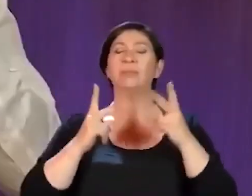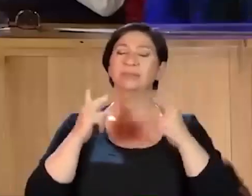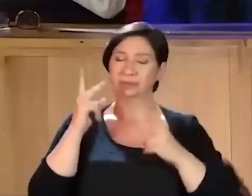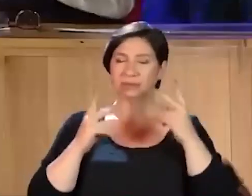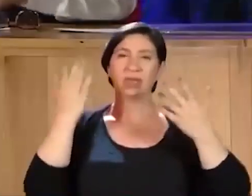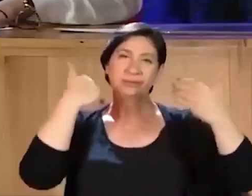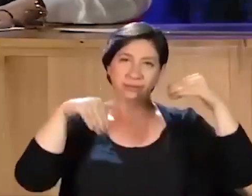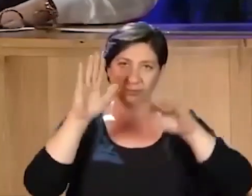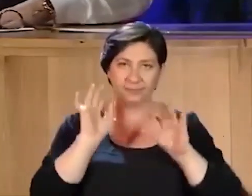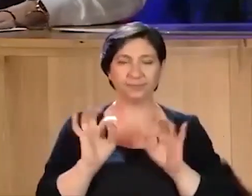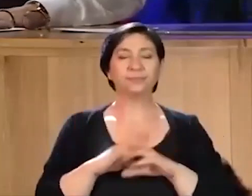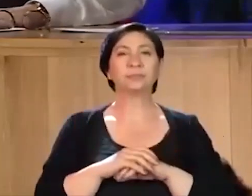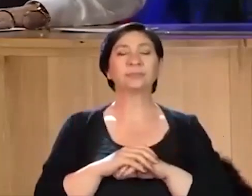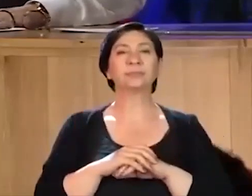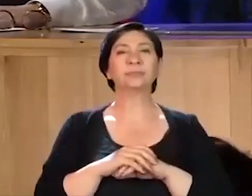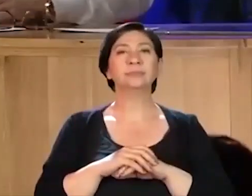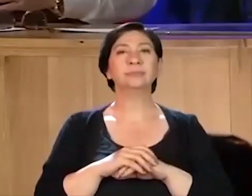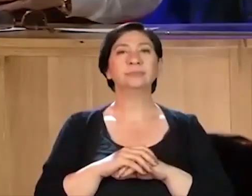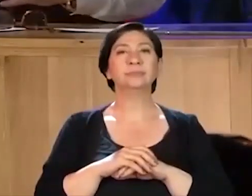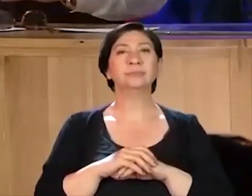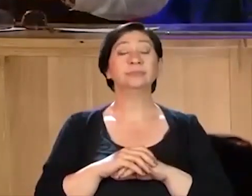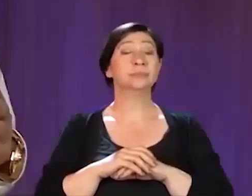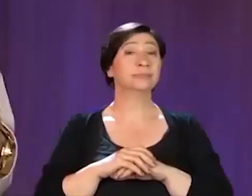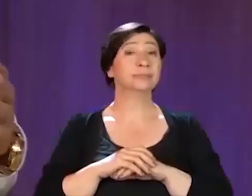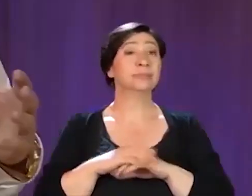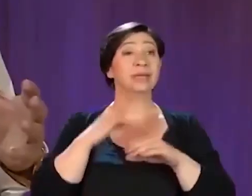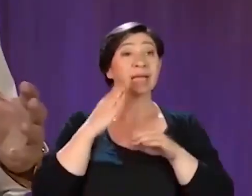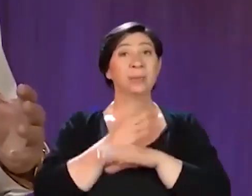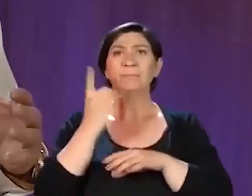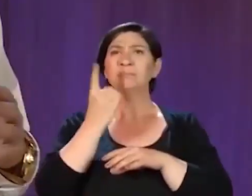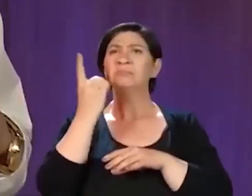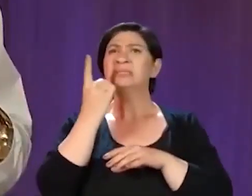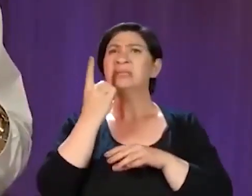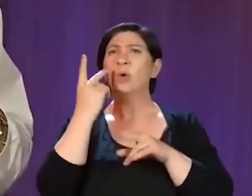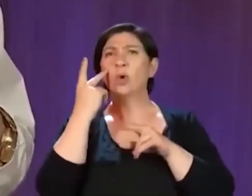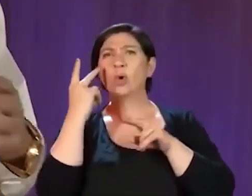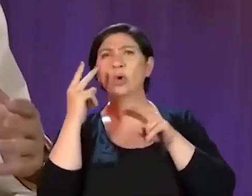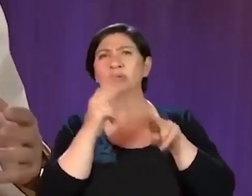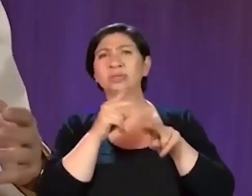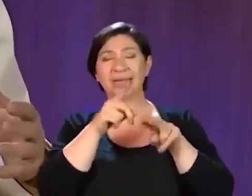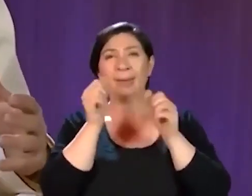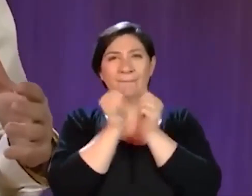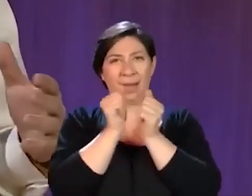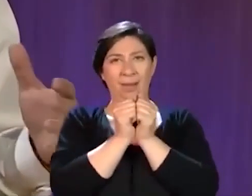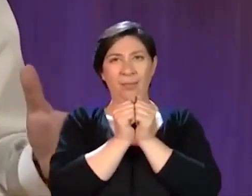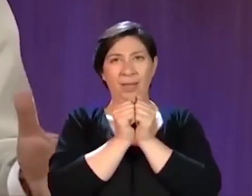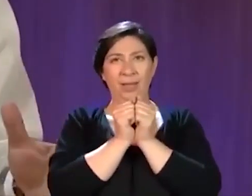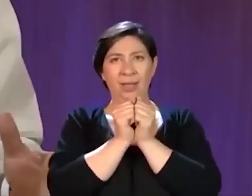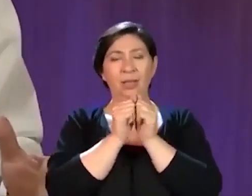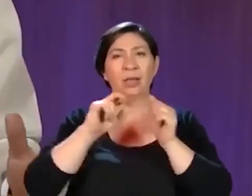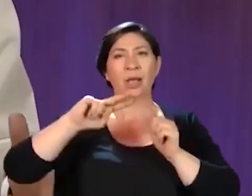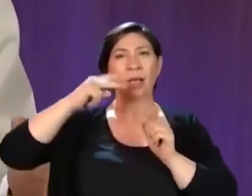kadar bazı dan sonra Peki aslında bir birşey temsil ediyorsun yani seninle beraber